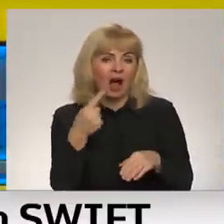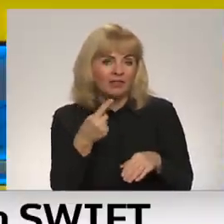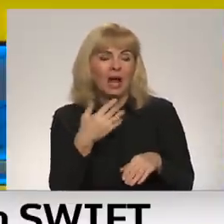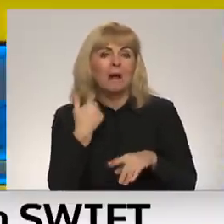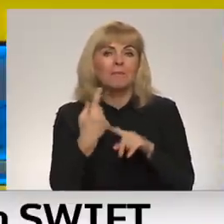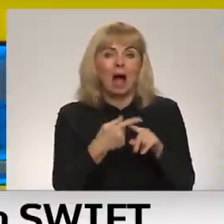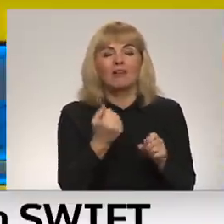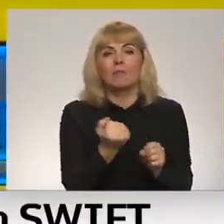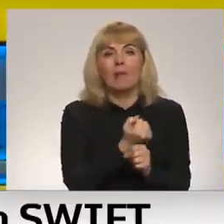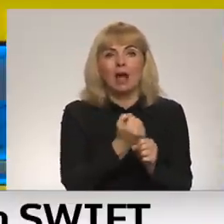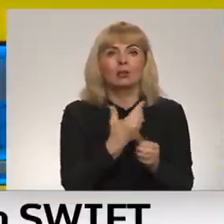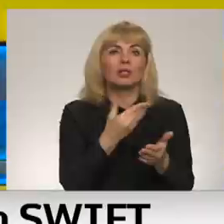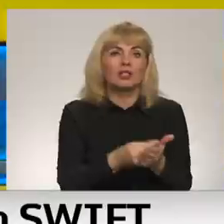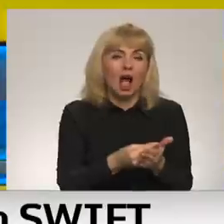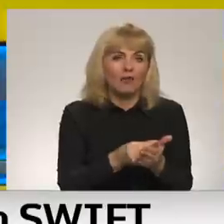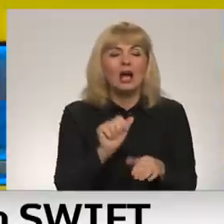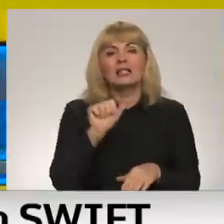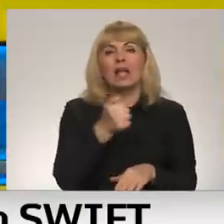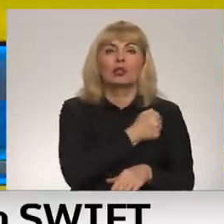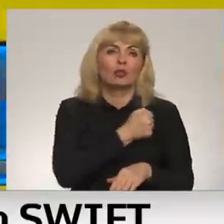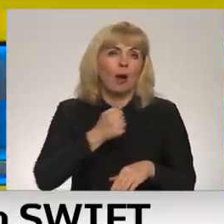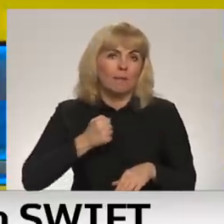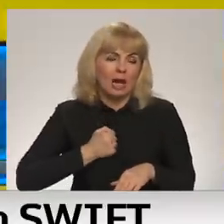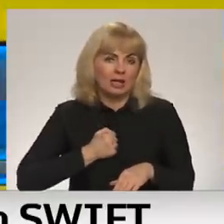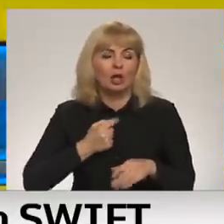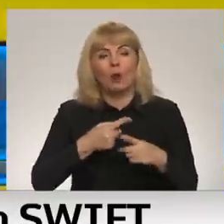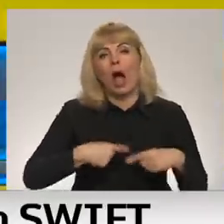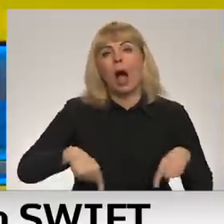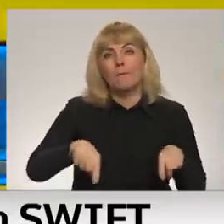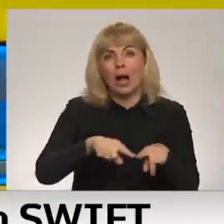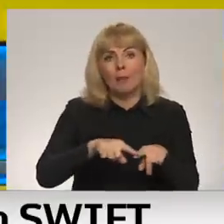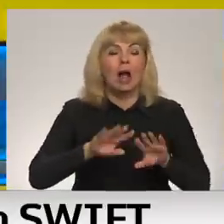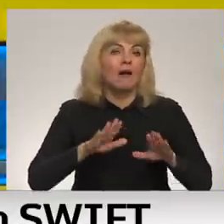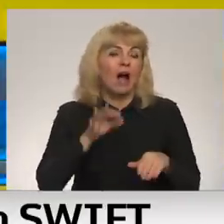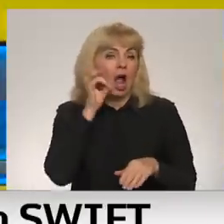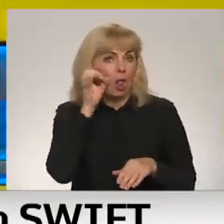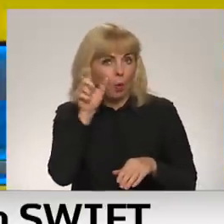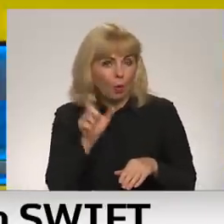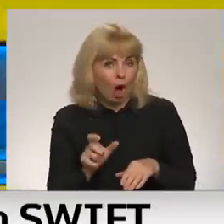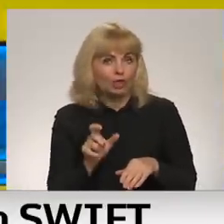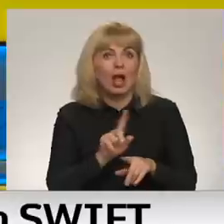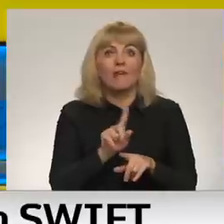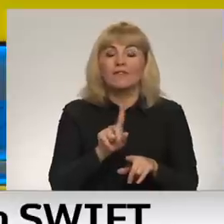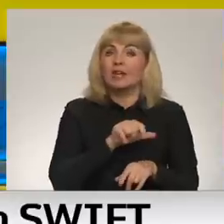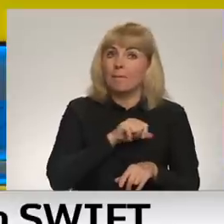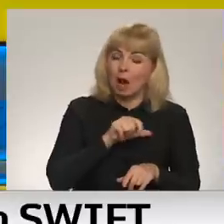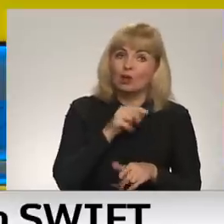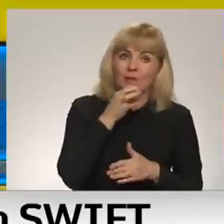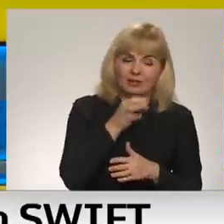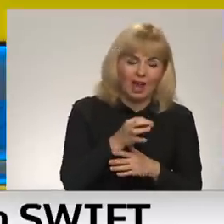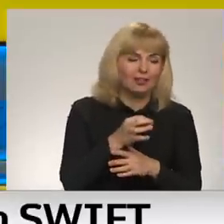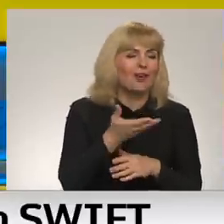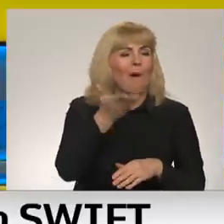Baltkrievija padarījusi par savu sesto militāro apgabalu. Līdz ar to, vai Lukašenko vairs ir kāda teikšana, es domāju, ka tur sen